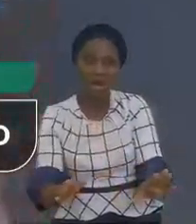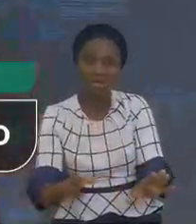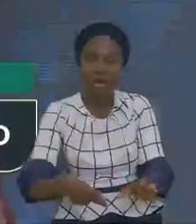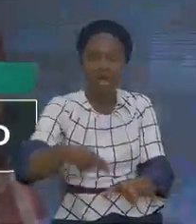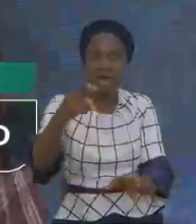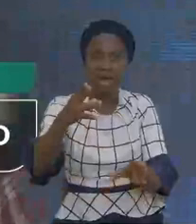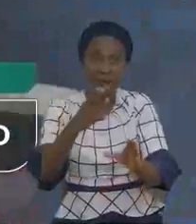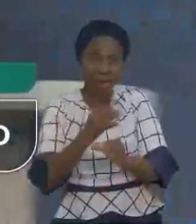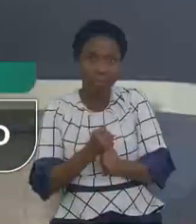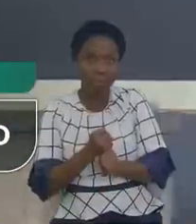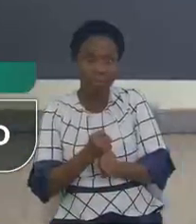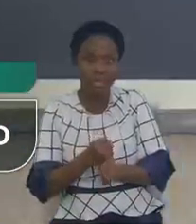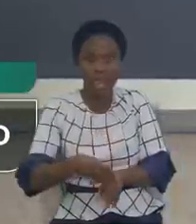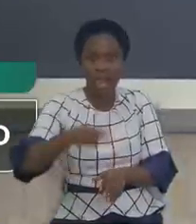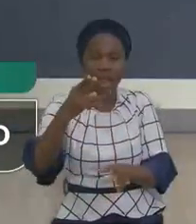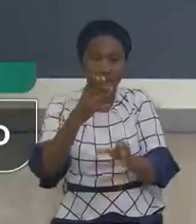appelle.